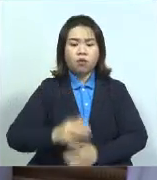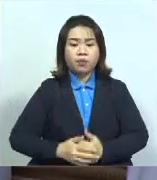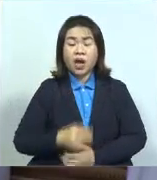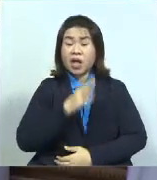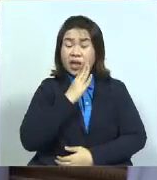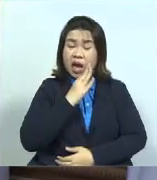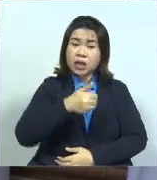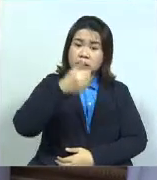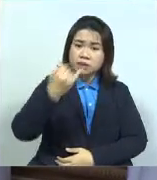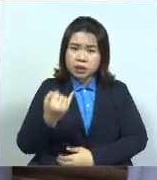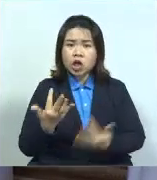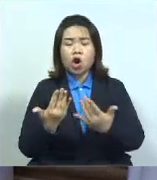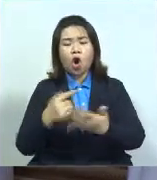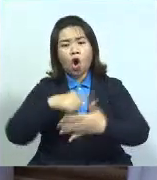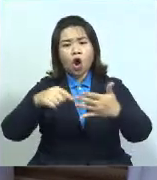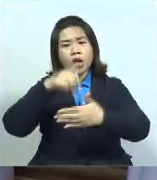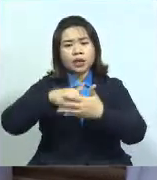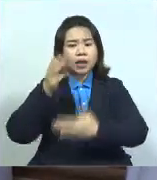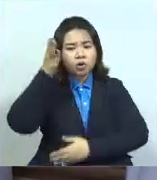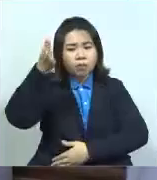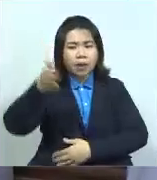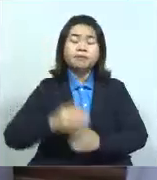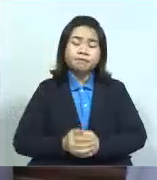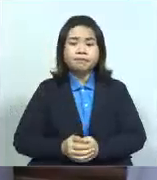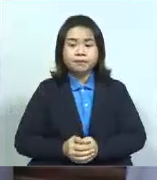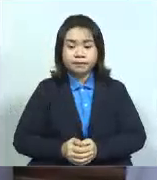าจะดีไม่ดีไงก็ไปรอเลือกตั้งเขาหน้าแล้วกันนะ